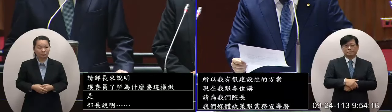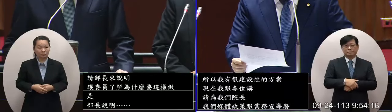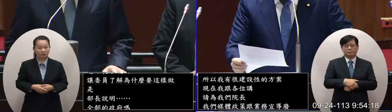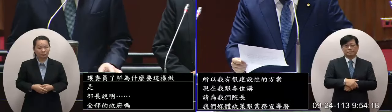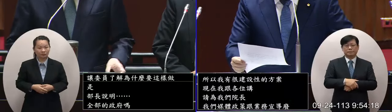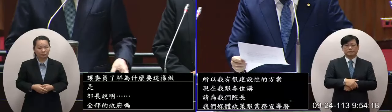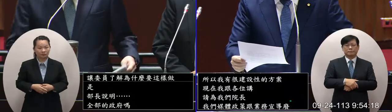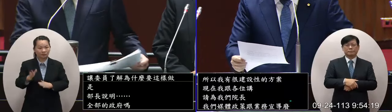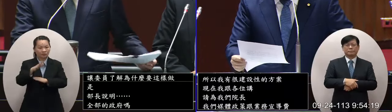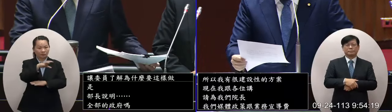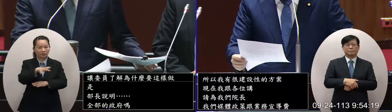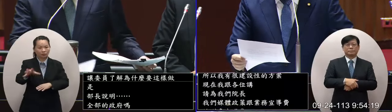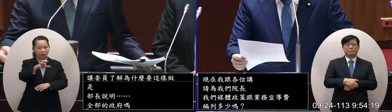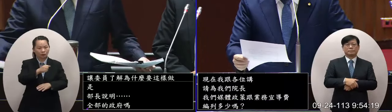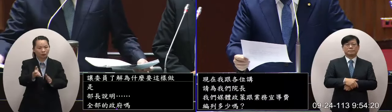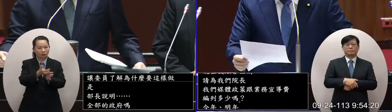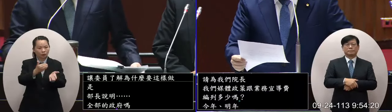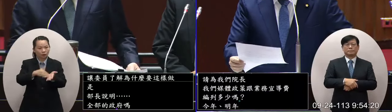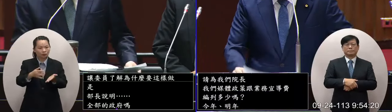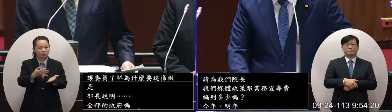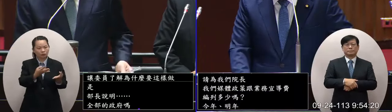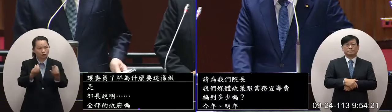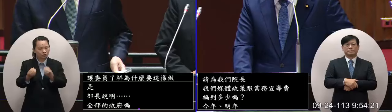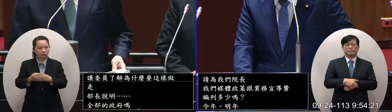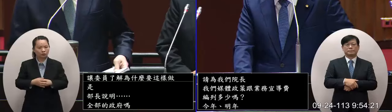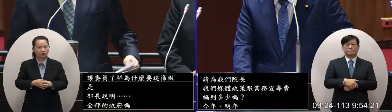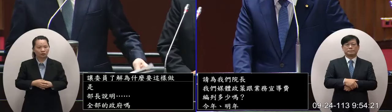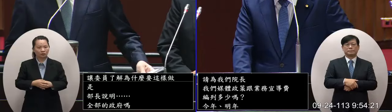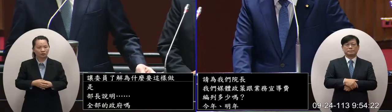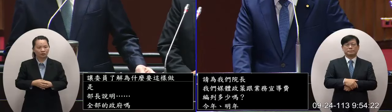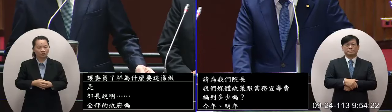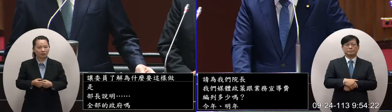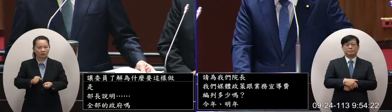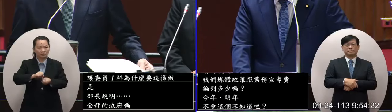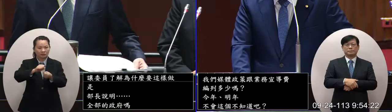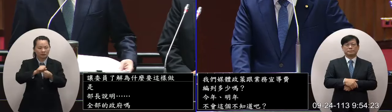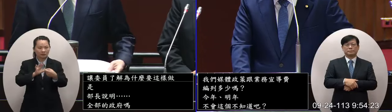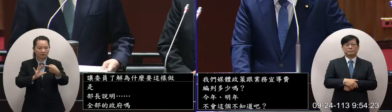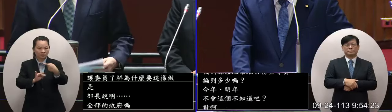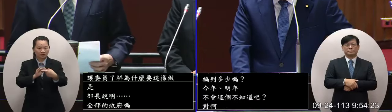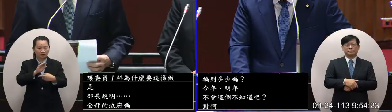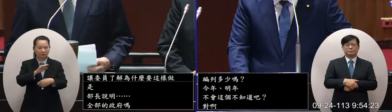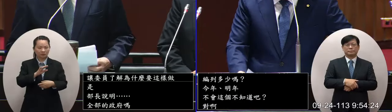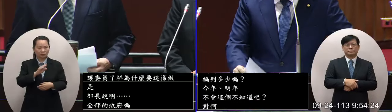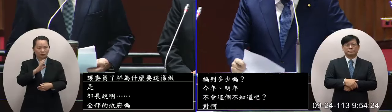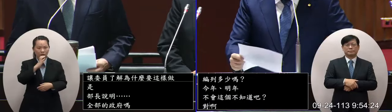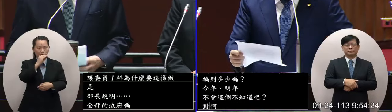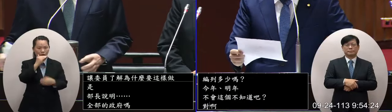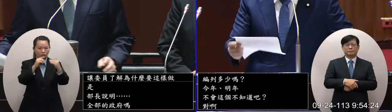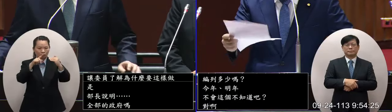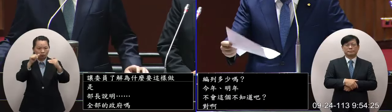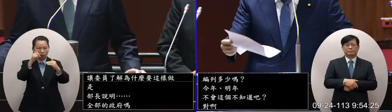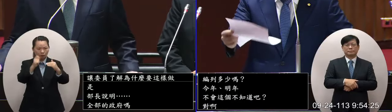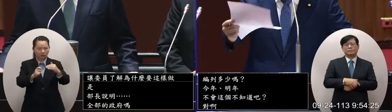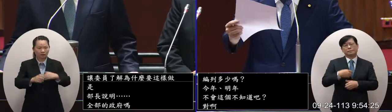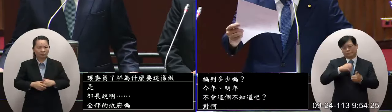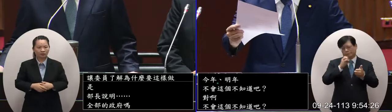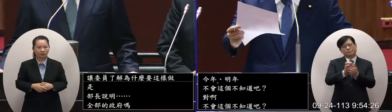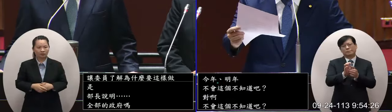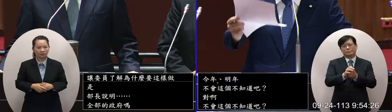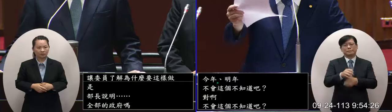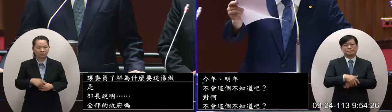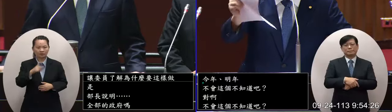全部政府的编列的数字有说，哎，增加了9.5亿，14.4亿。 好啦，我跟你讲，没关